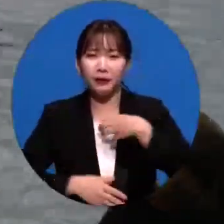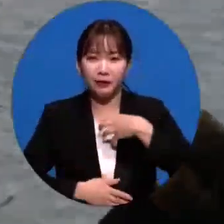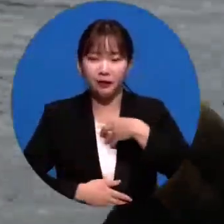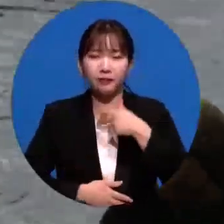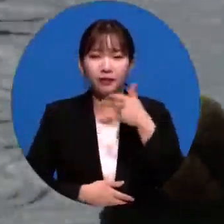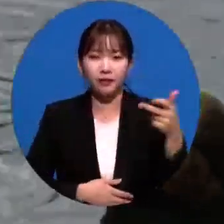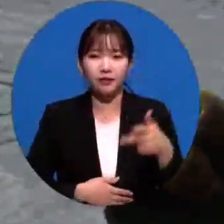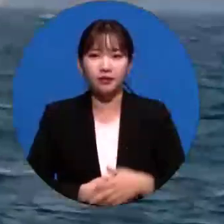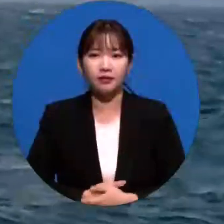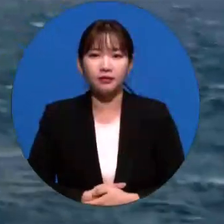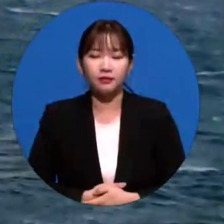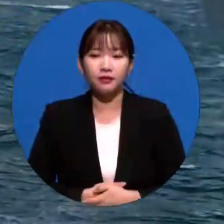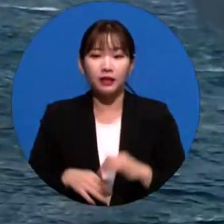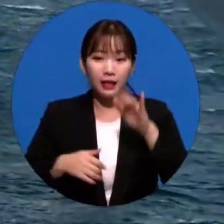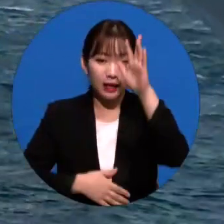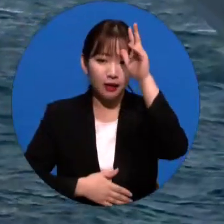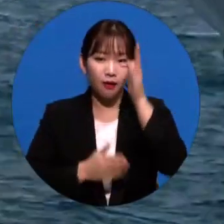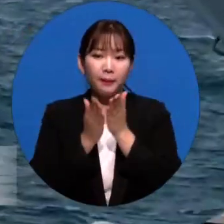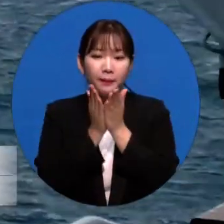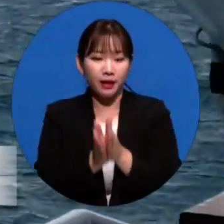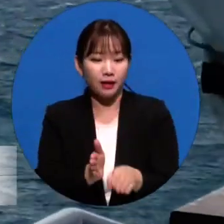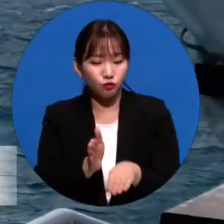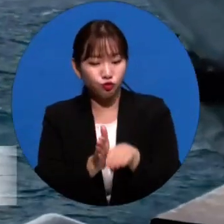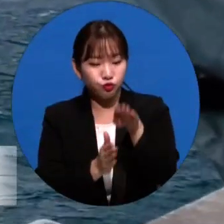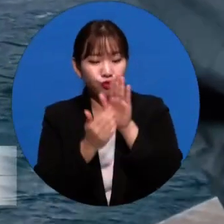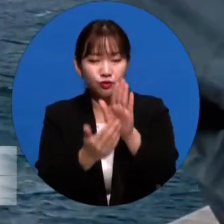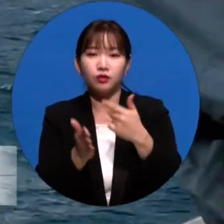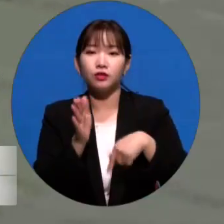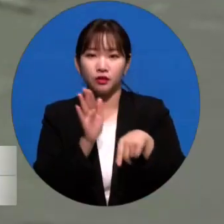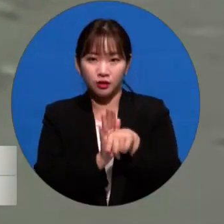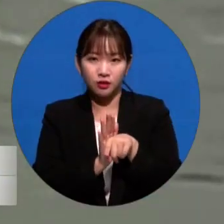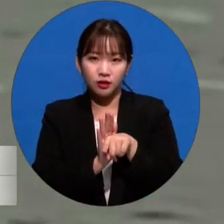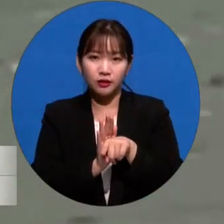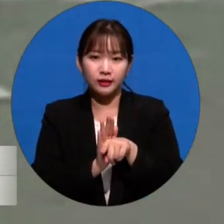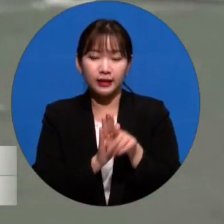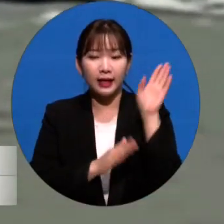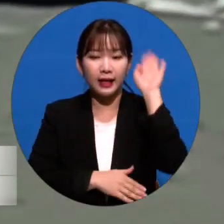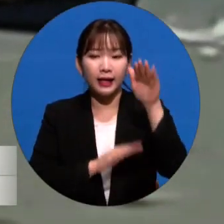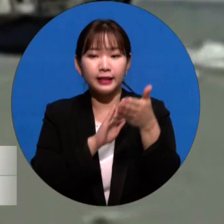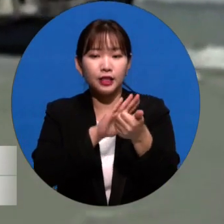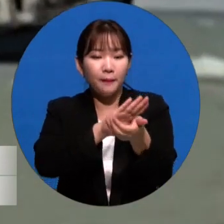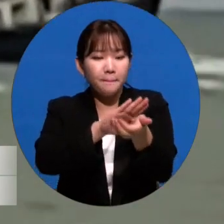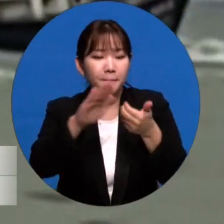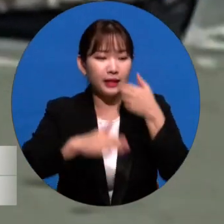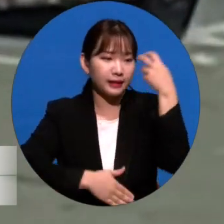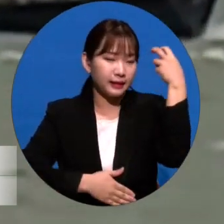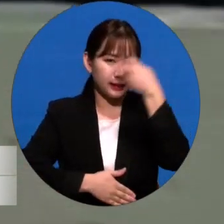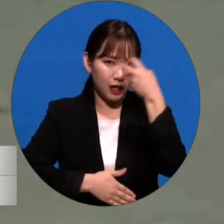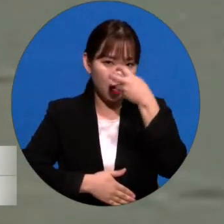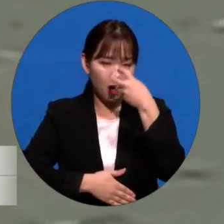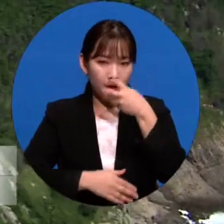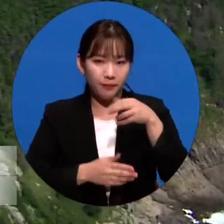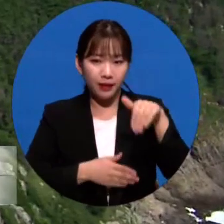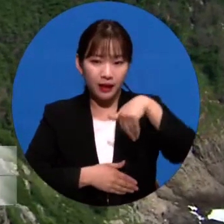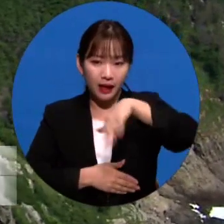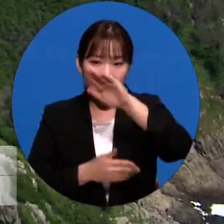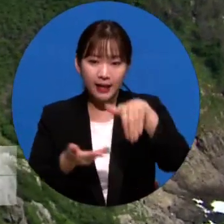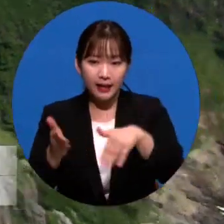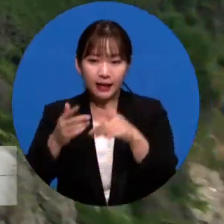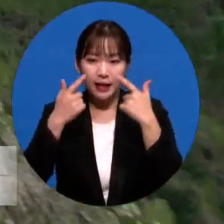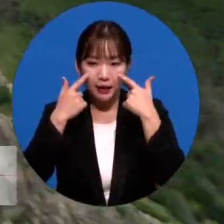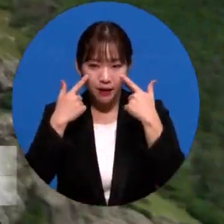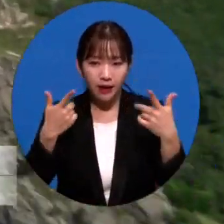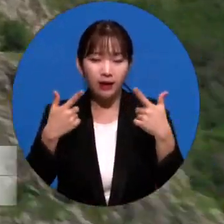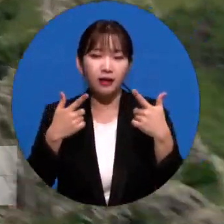가능성도 큽니다. 해경은 선박 침수 사고를 예방하기 위해 출항 전 사전 시설 점검과 항로를 반드시 확인해 줄